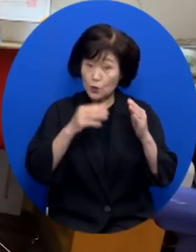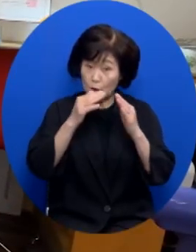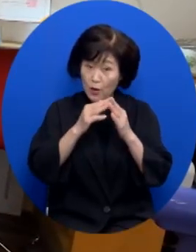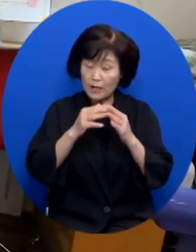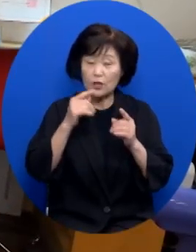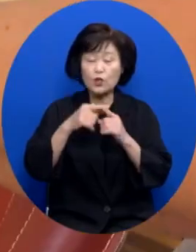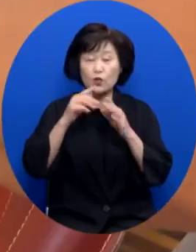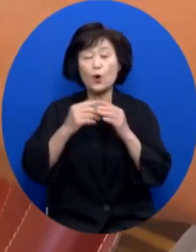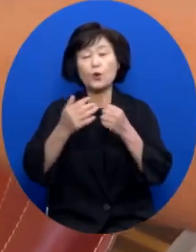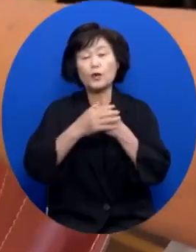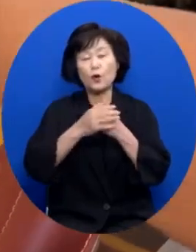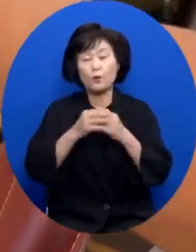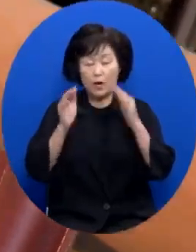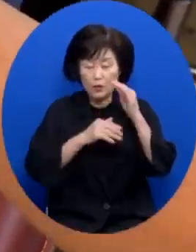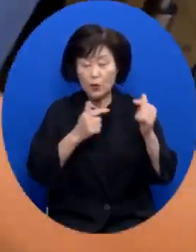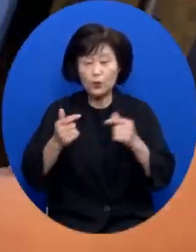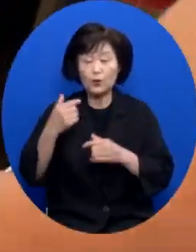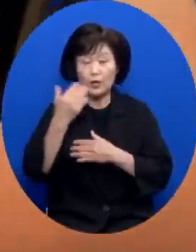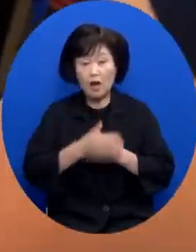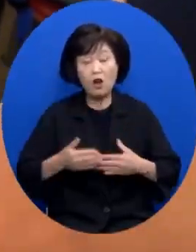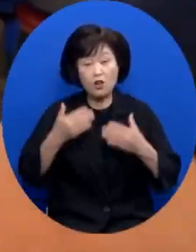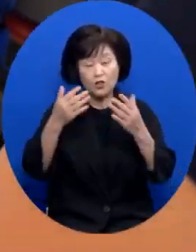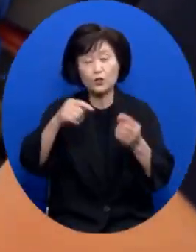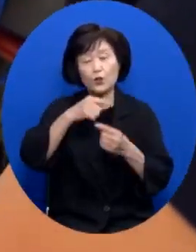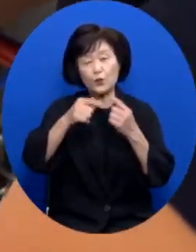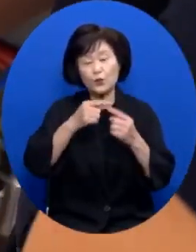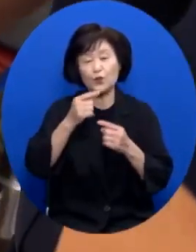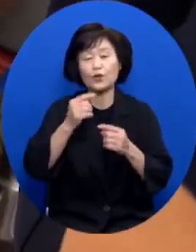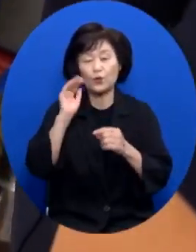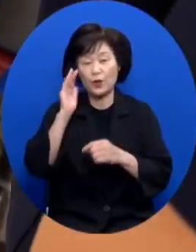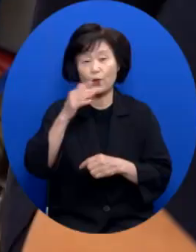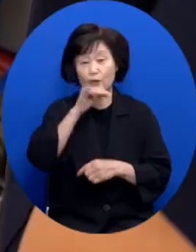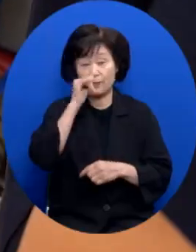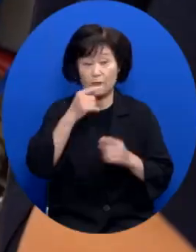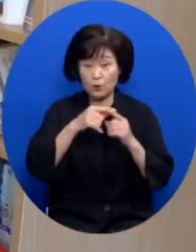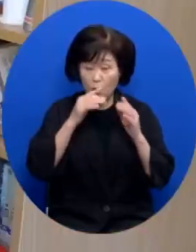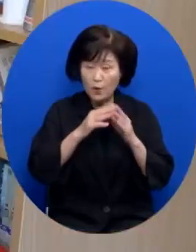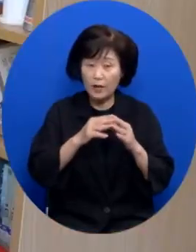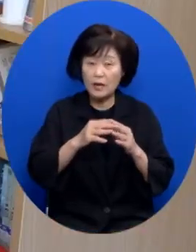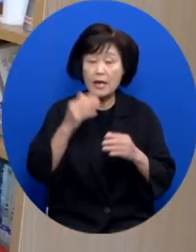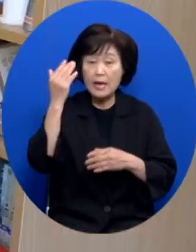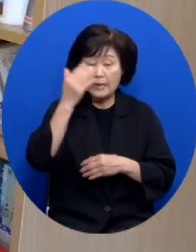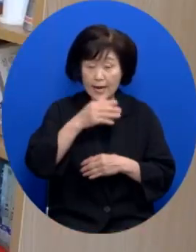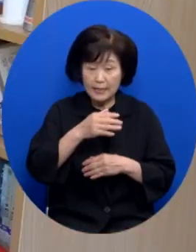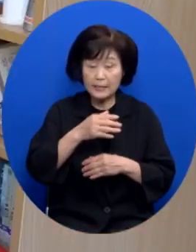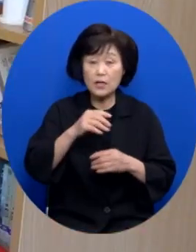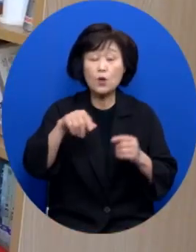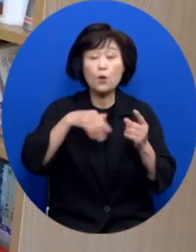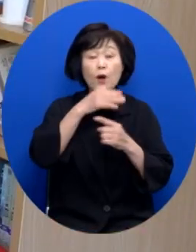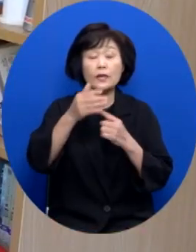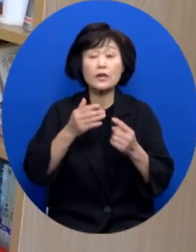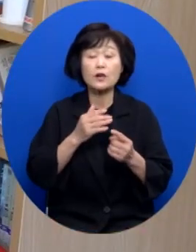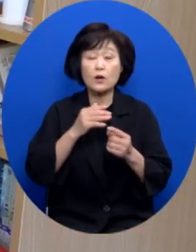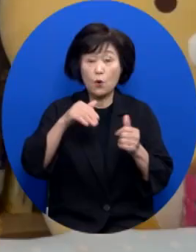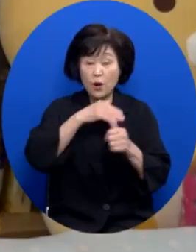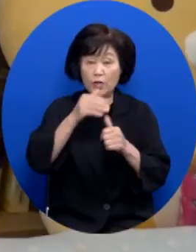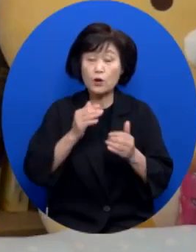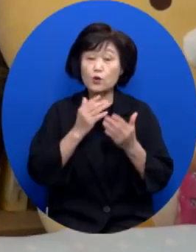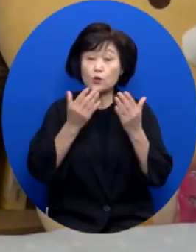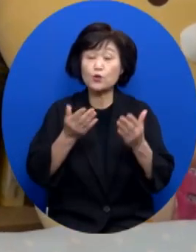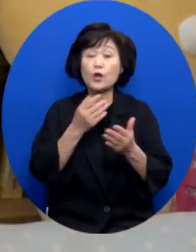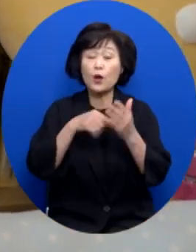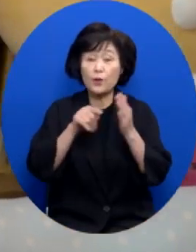교회의 지원과 성도들의 헌신으로 운영되고 있습니다. 교회는 쾌적한 독서 환경을 제공하기 위해 새로